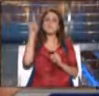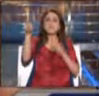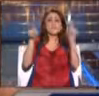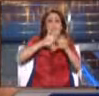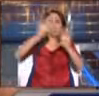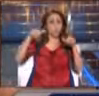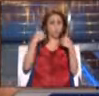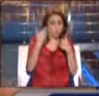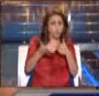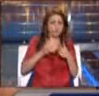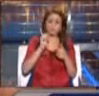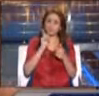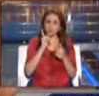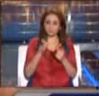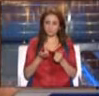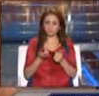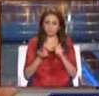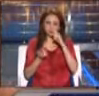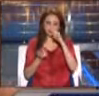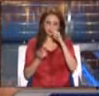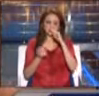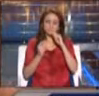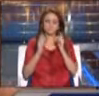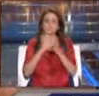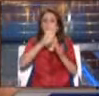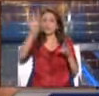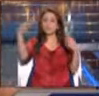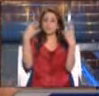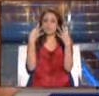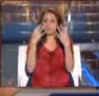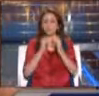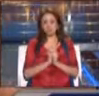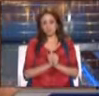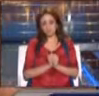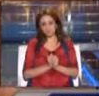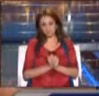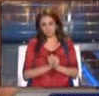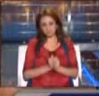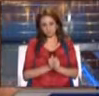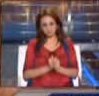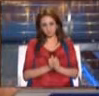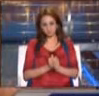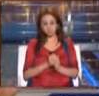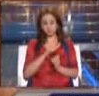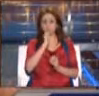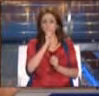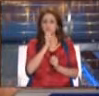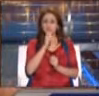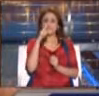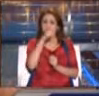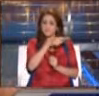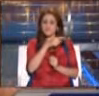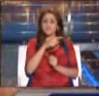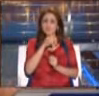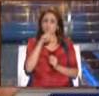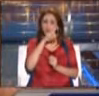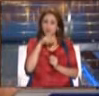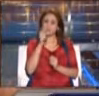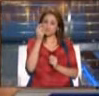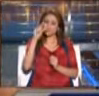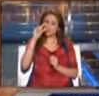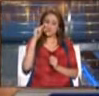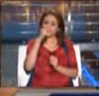لان في النهاية البرنامج بتاع المشاهد. مش عايز اقول بس يعني الاعلام الرياضي اي نعم في نوع من